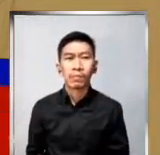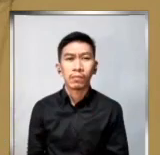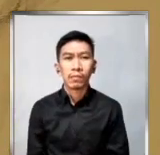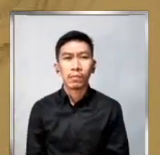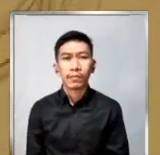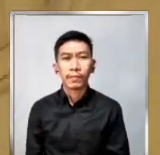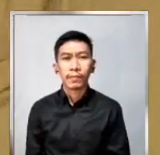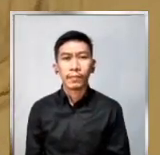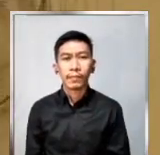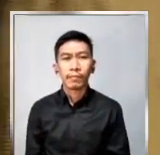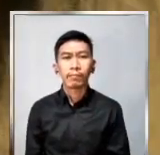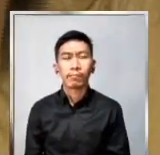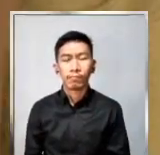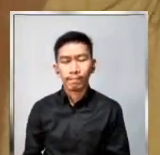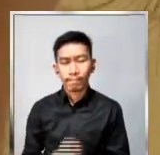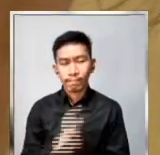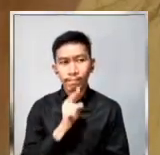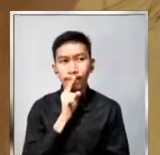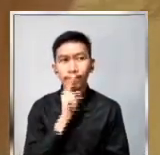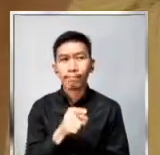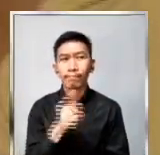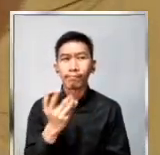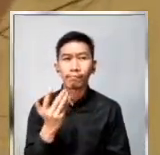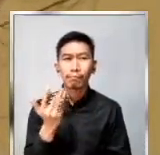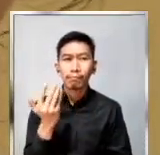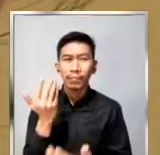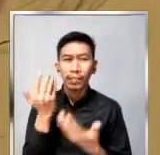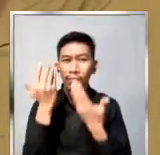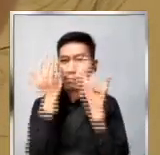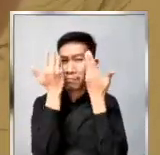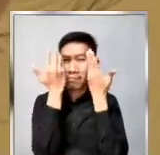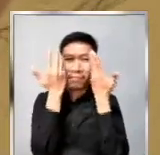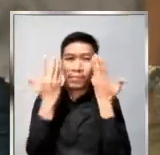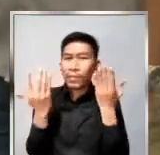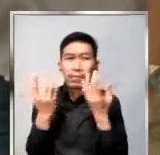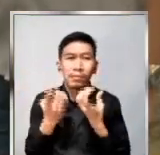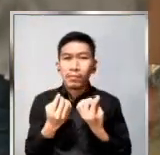Opo, hindi po namin alam kung ano po unahin namin.